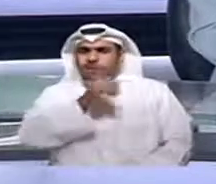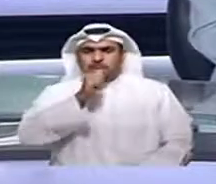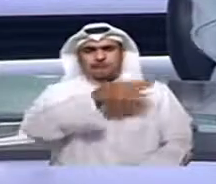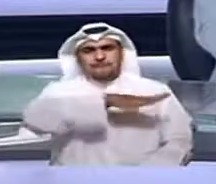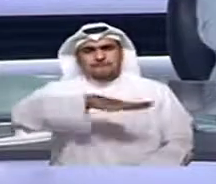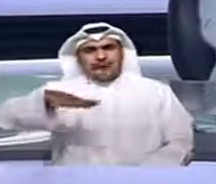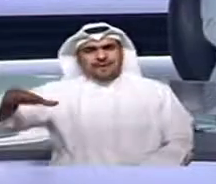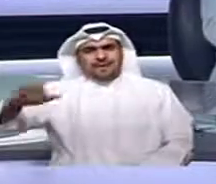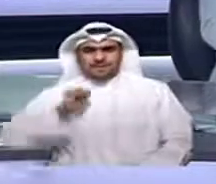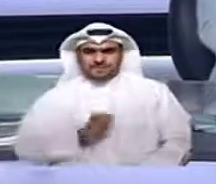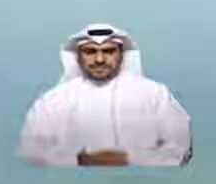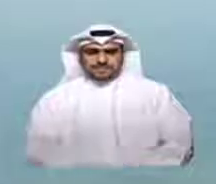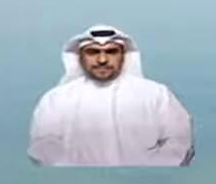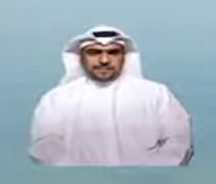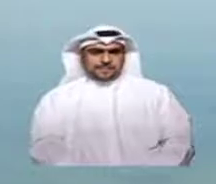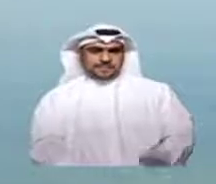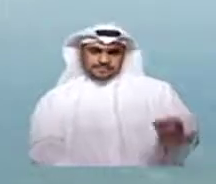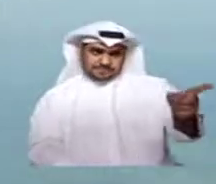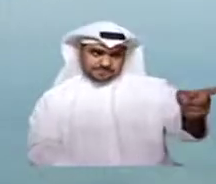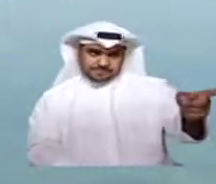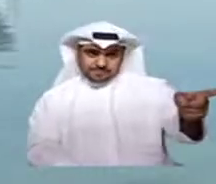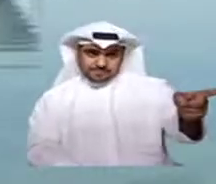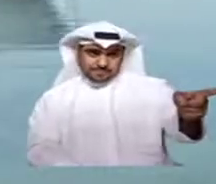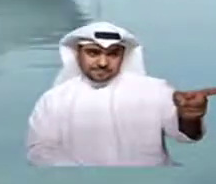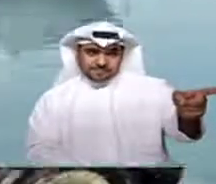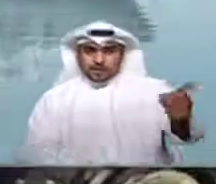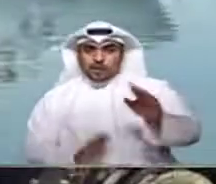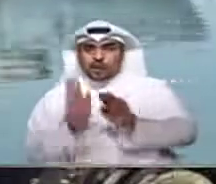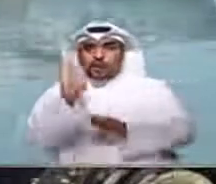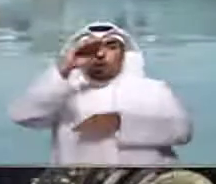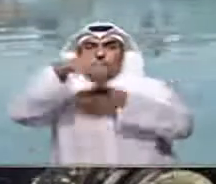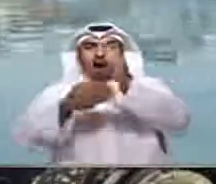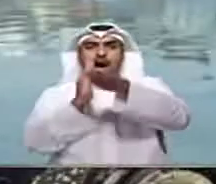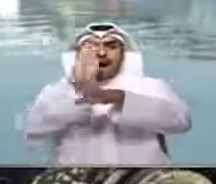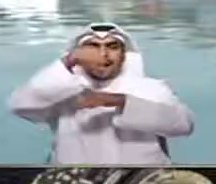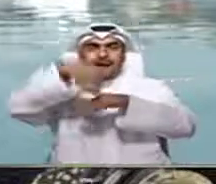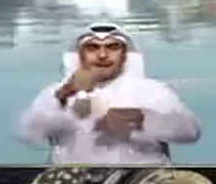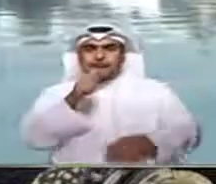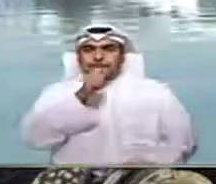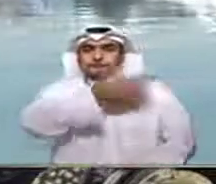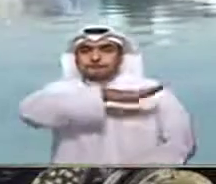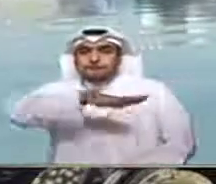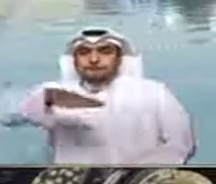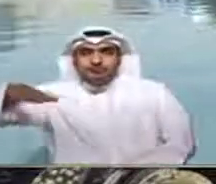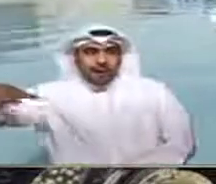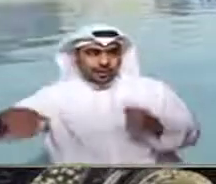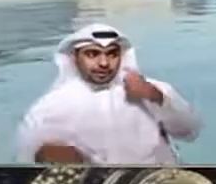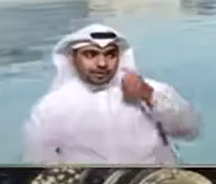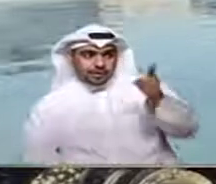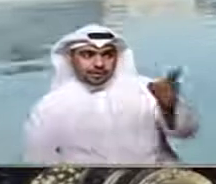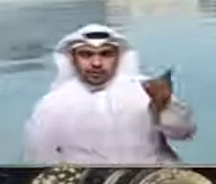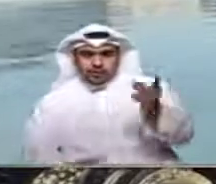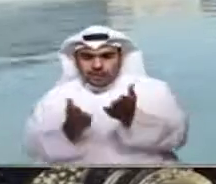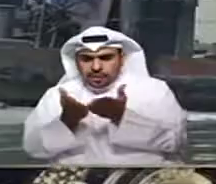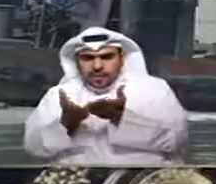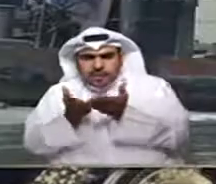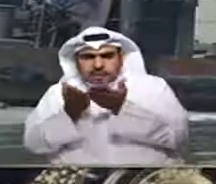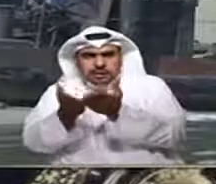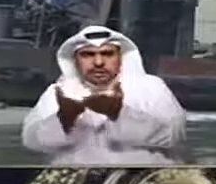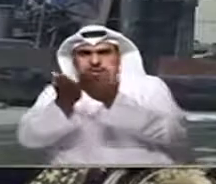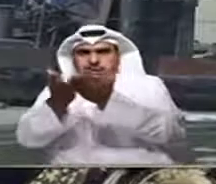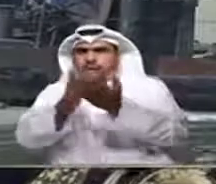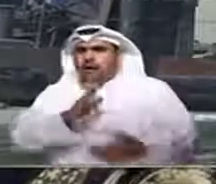هناك. حفاظا على البيئة البحرية من التلوث في رأس عشيرج ضمن حدود جون الكويت باعتباره